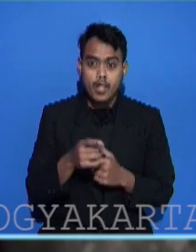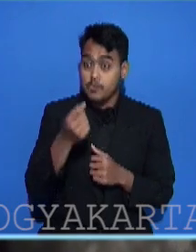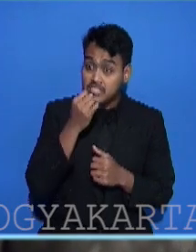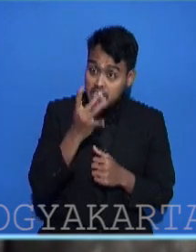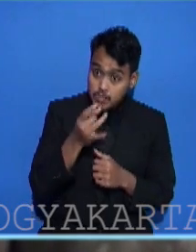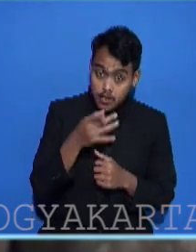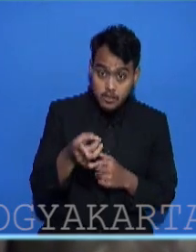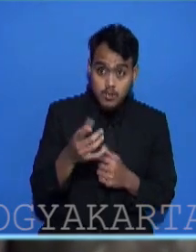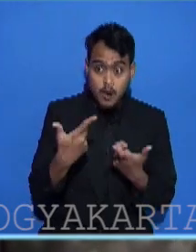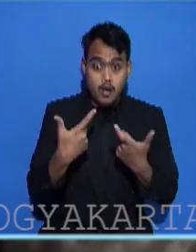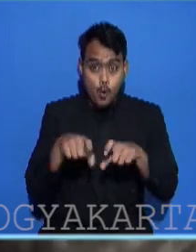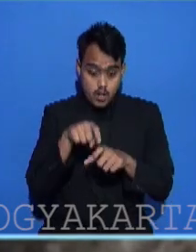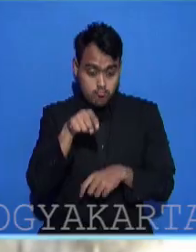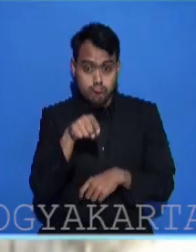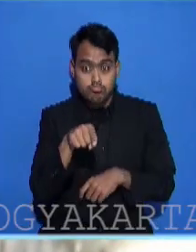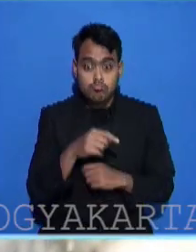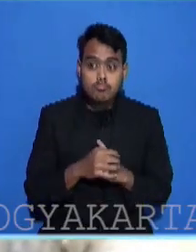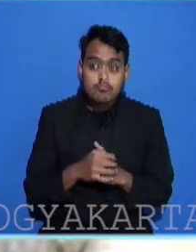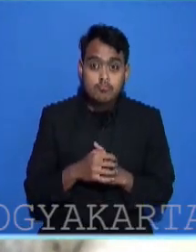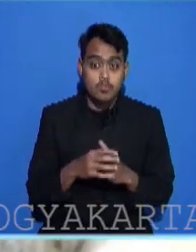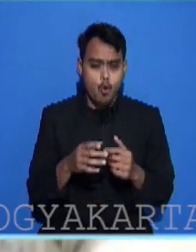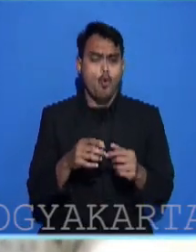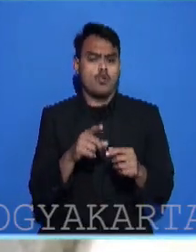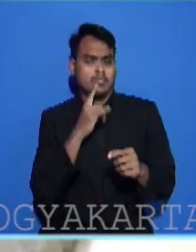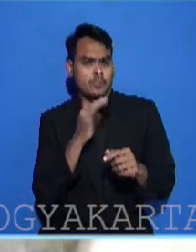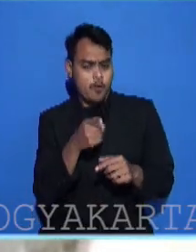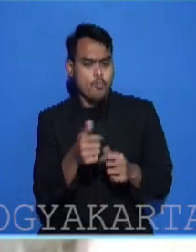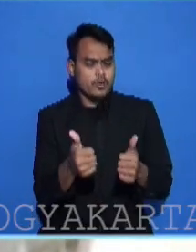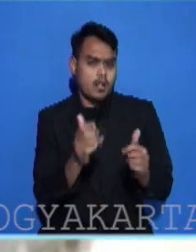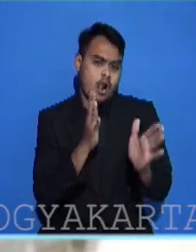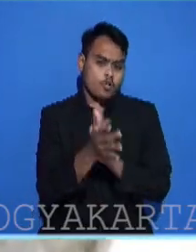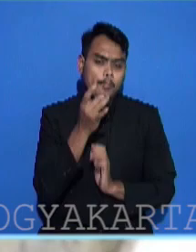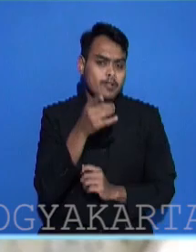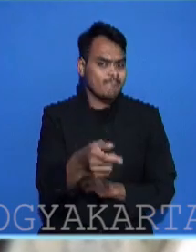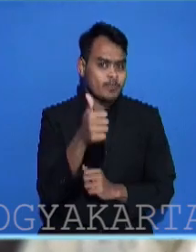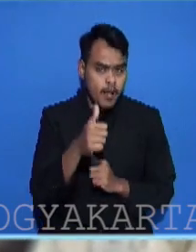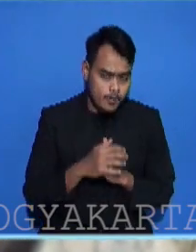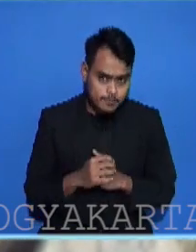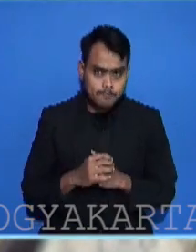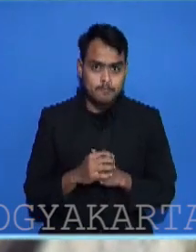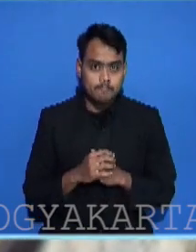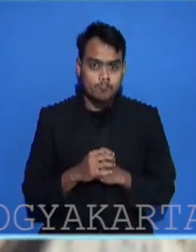ingkang dipun kajengaken. Mekaten Widianta lan Endah Rawangsari Asung Palapuran.